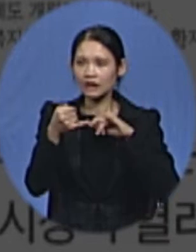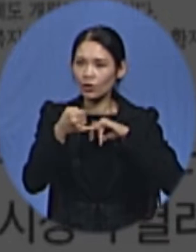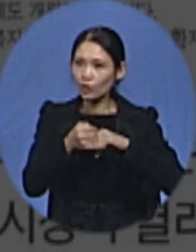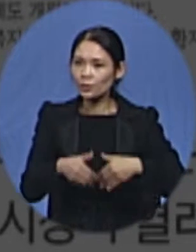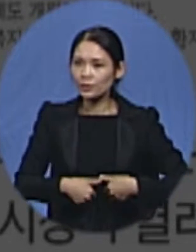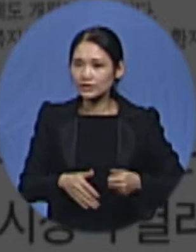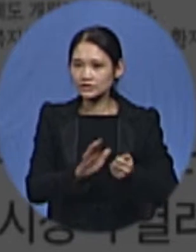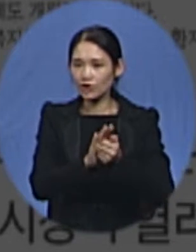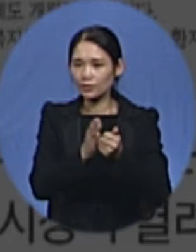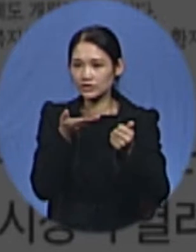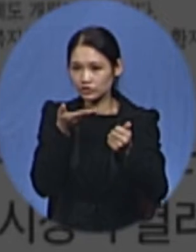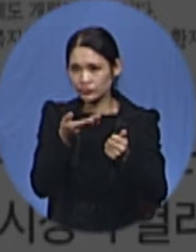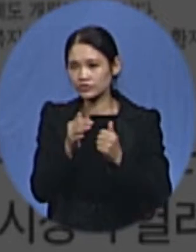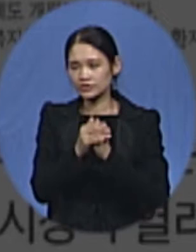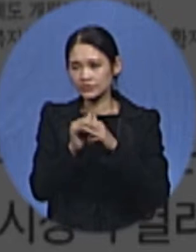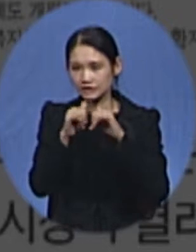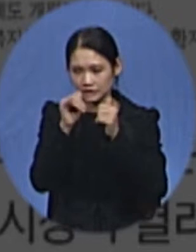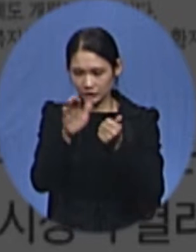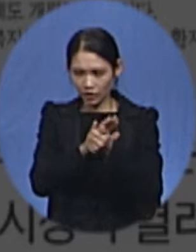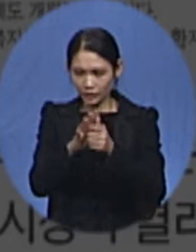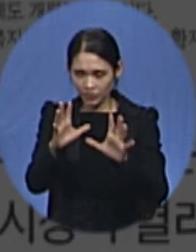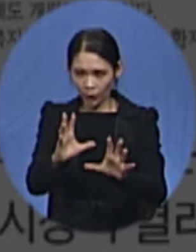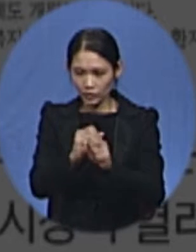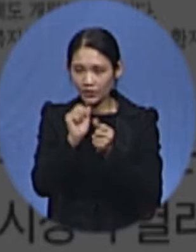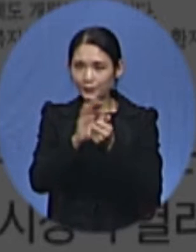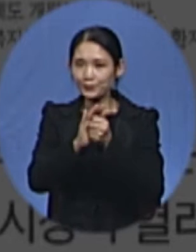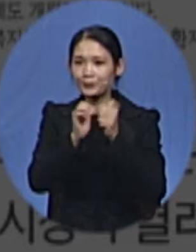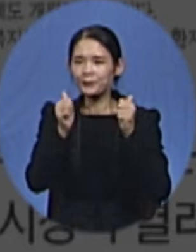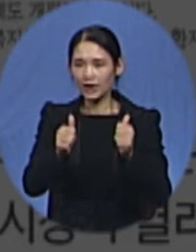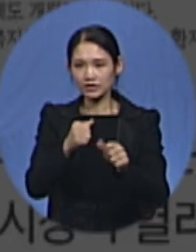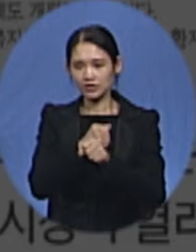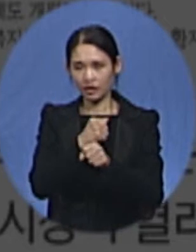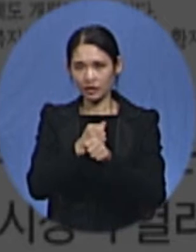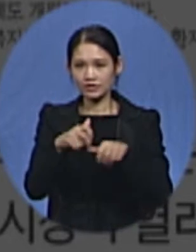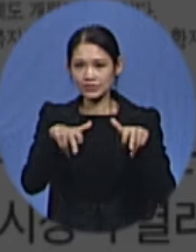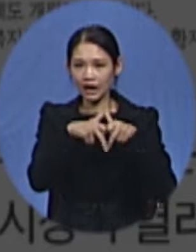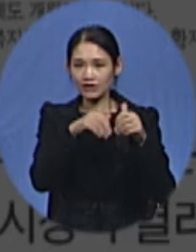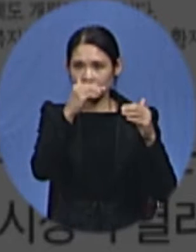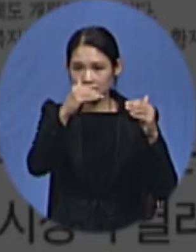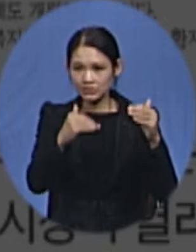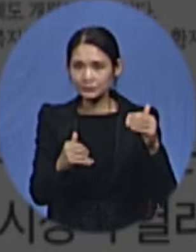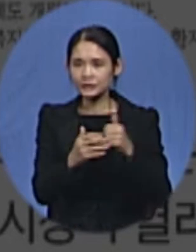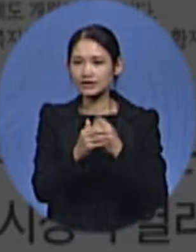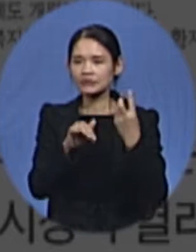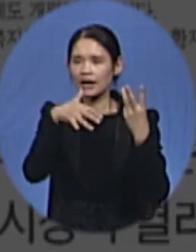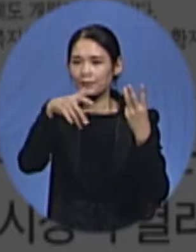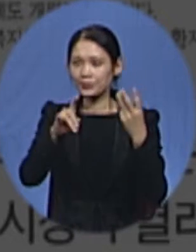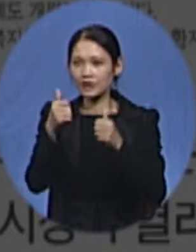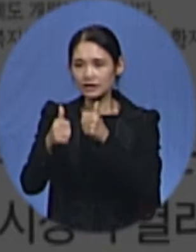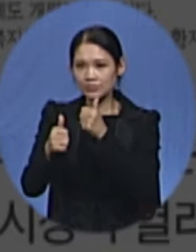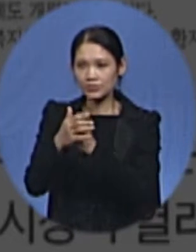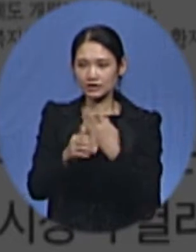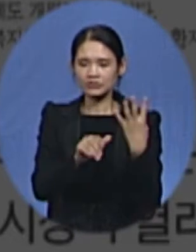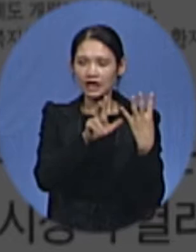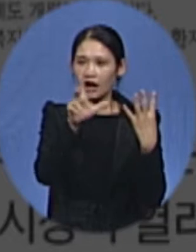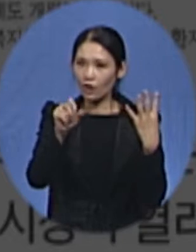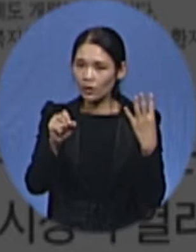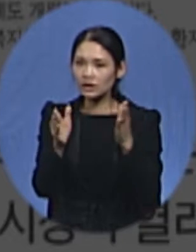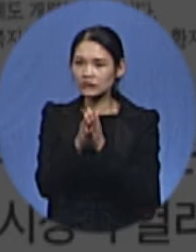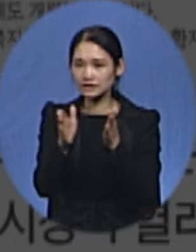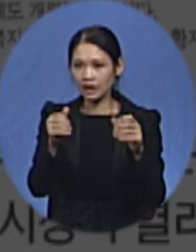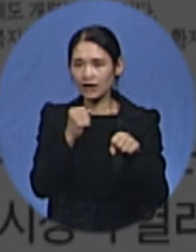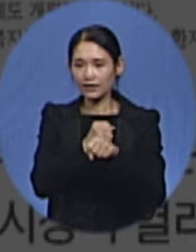서비스를 판정하는 기준인 서비스 종합 판정을 도입해 장애 등급제 3차 시범 사업도 오는 4월 실시할